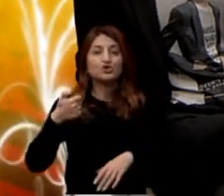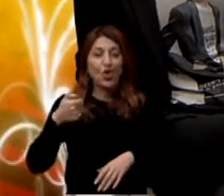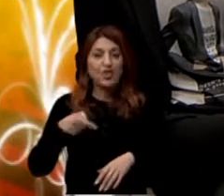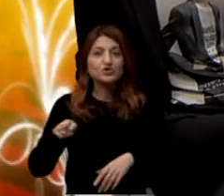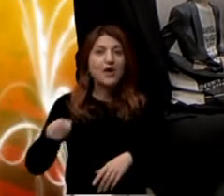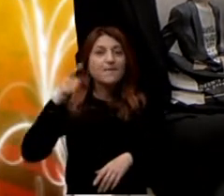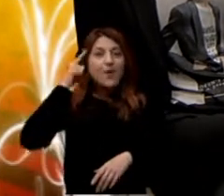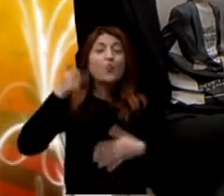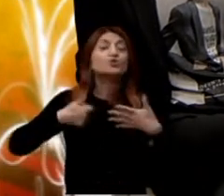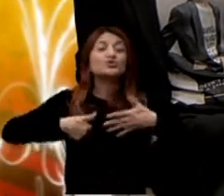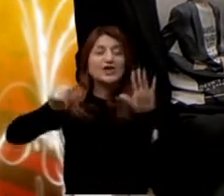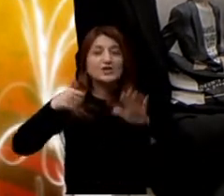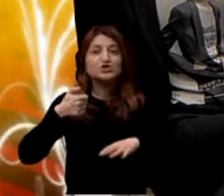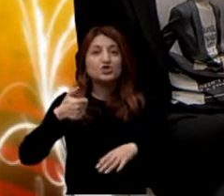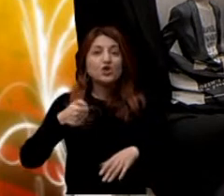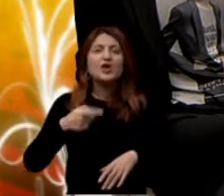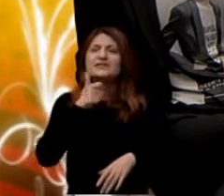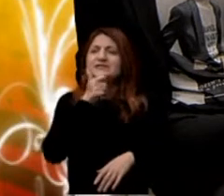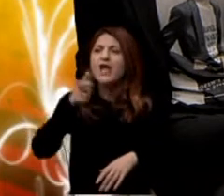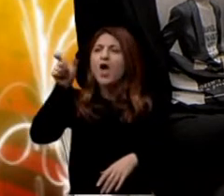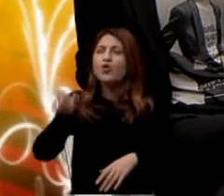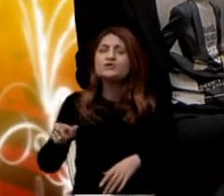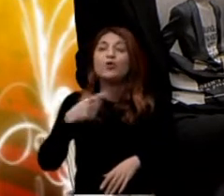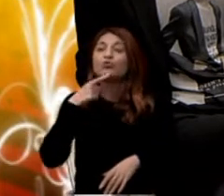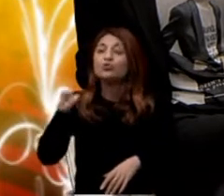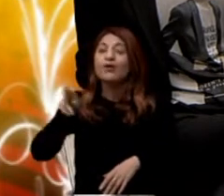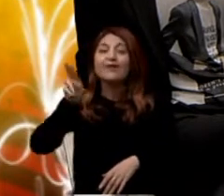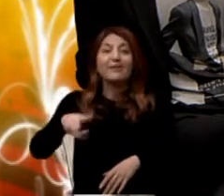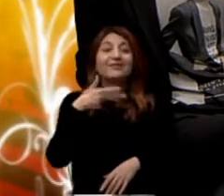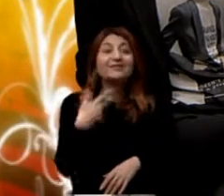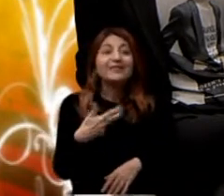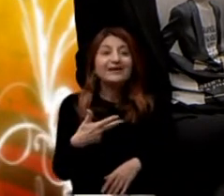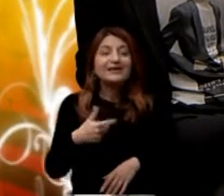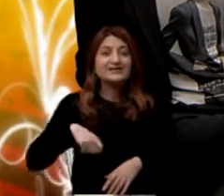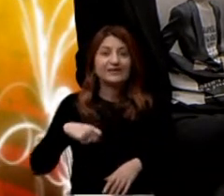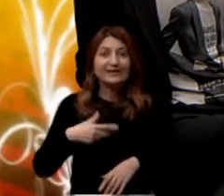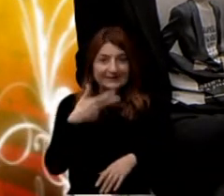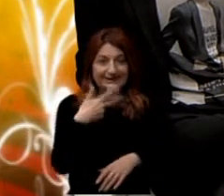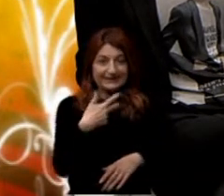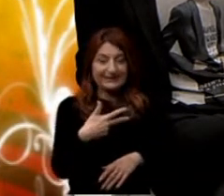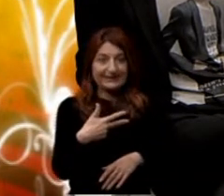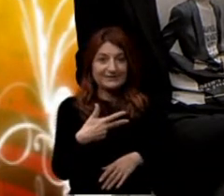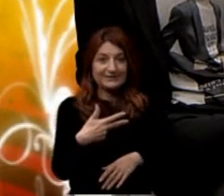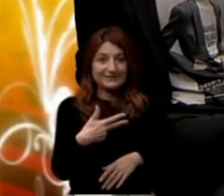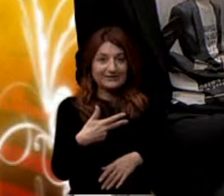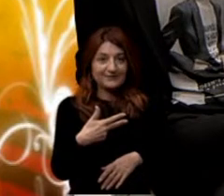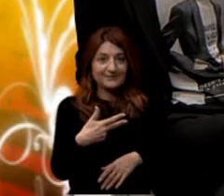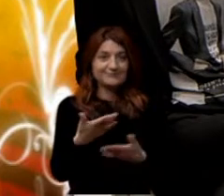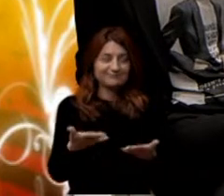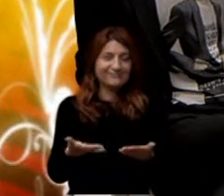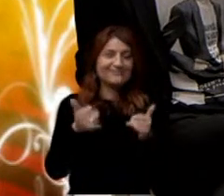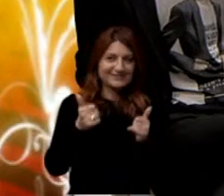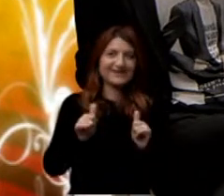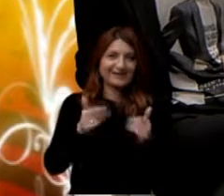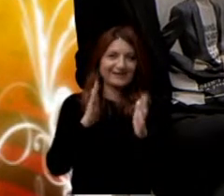smatrala ona koja je navršila 30 godina. 30 godina. Dakle, pomaci